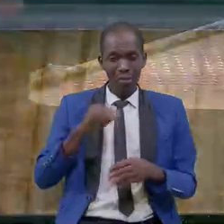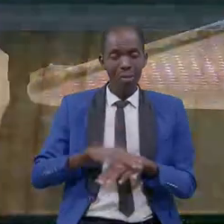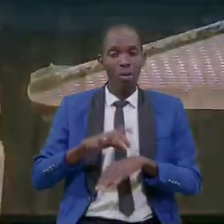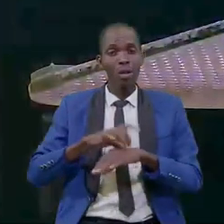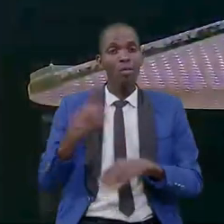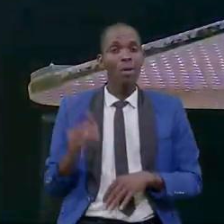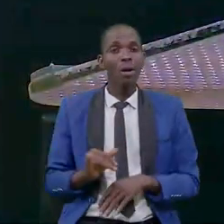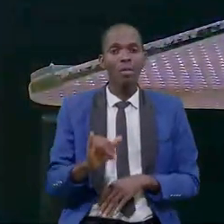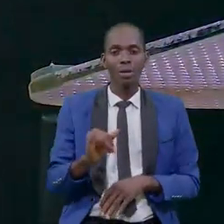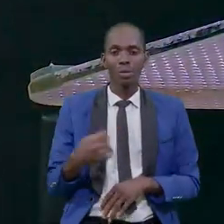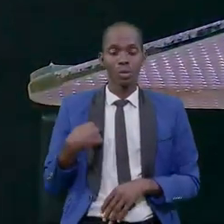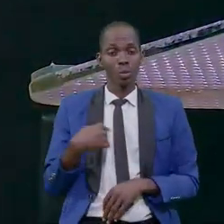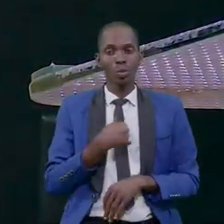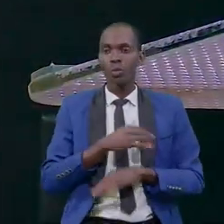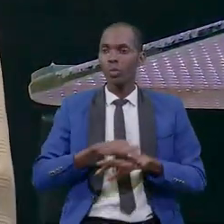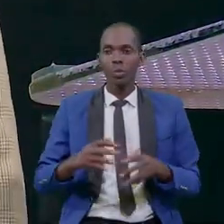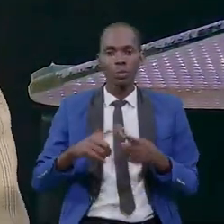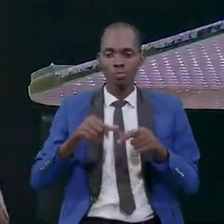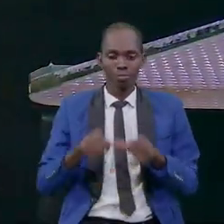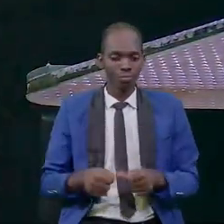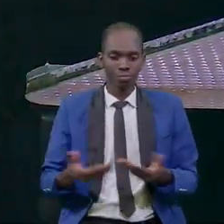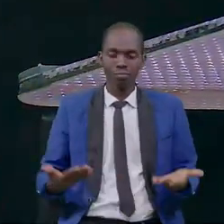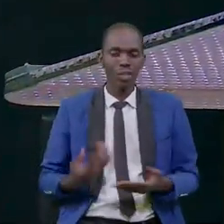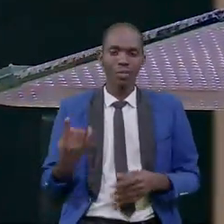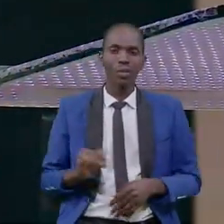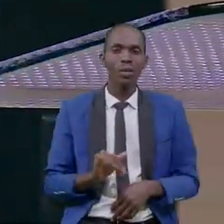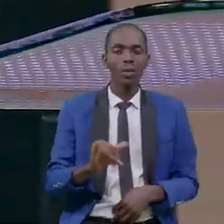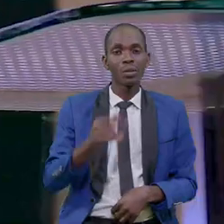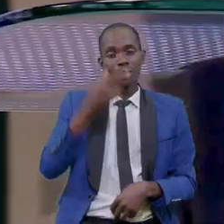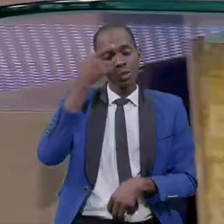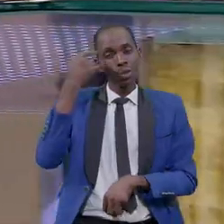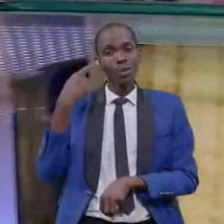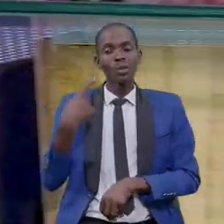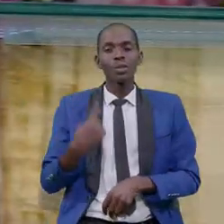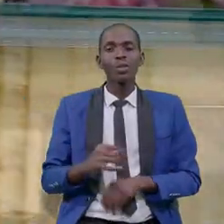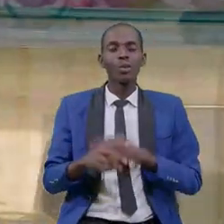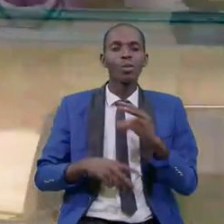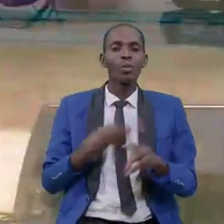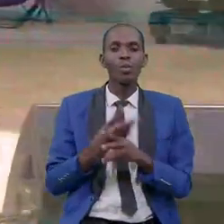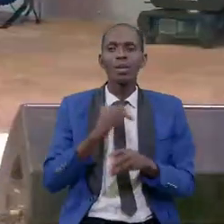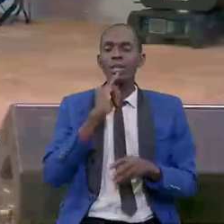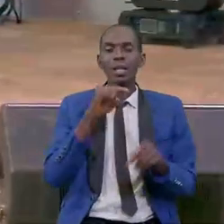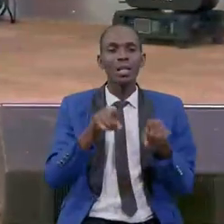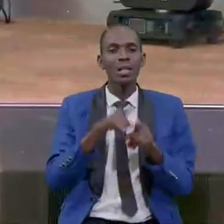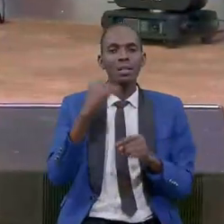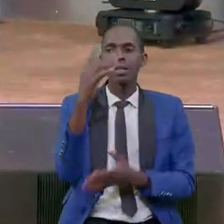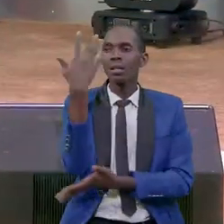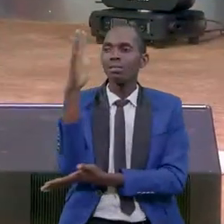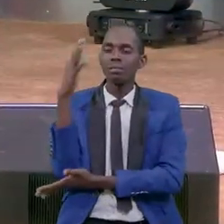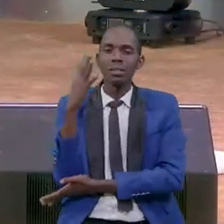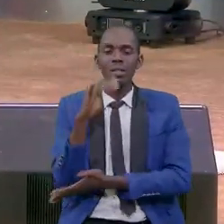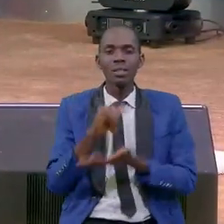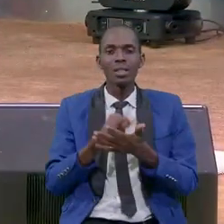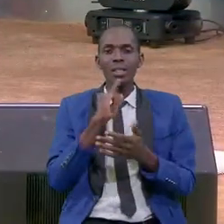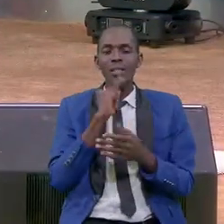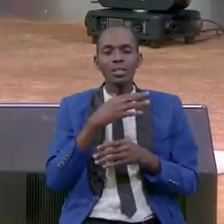pour toujours. Nous ne voulons même pas arrêter dans le monde pour toujours, parce que le monde est comme un désert qui